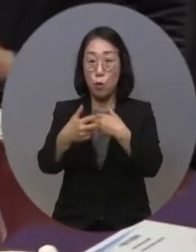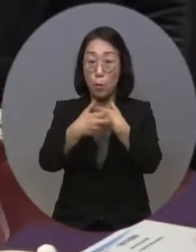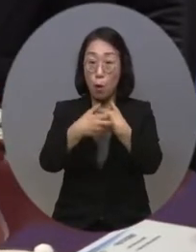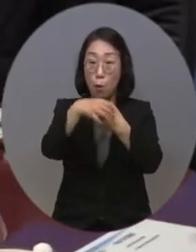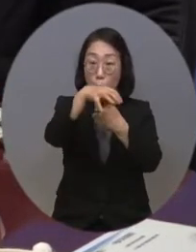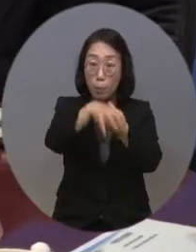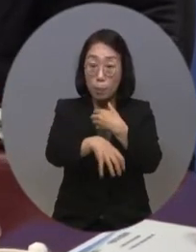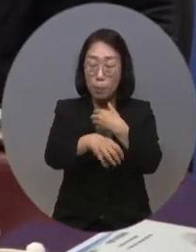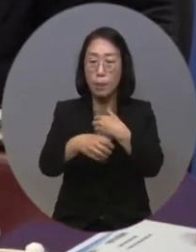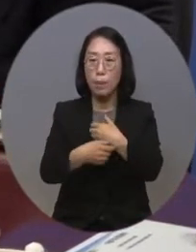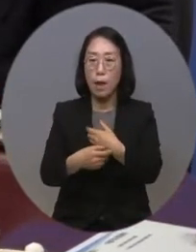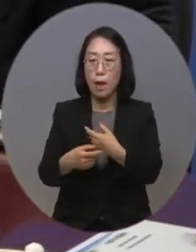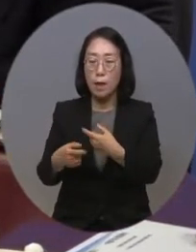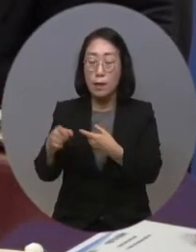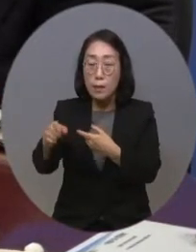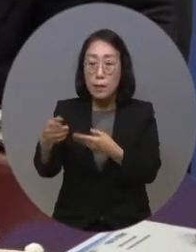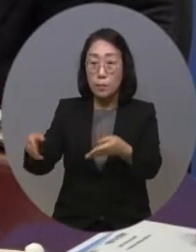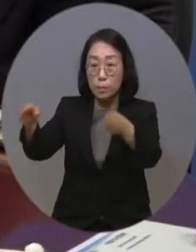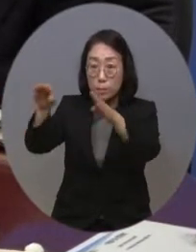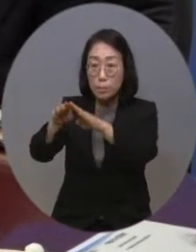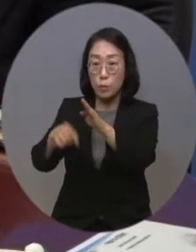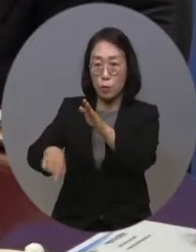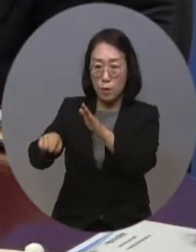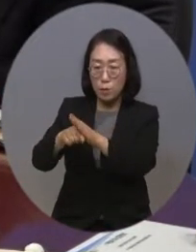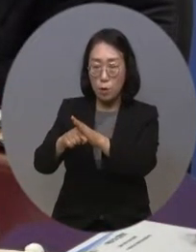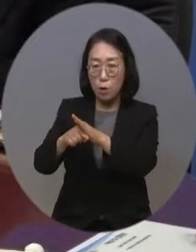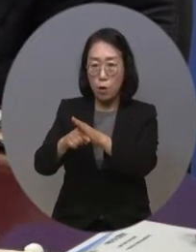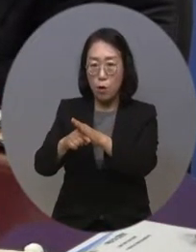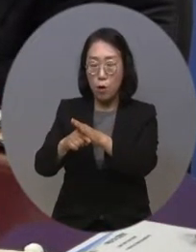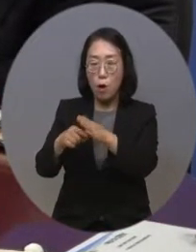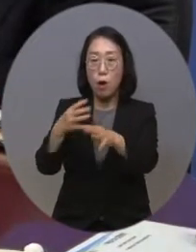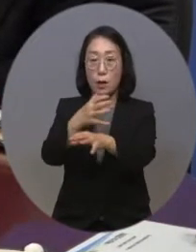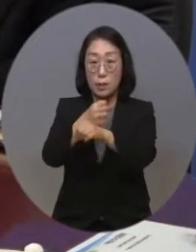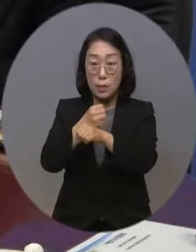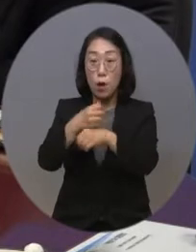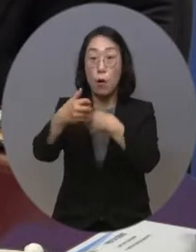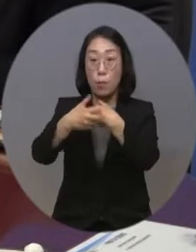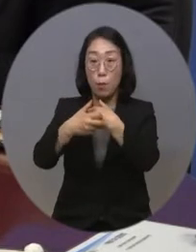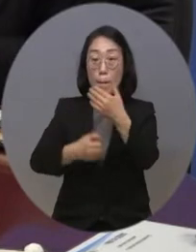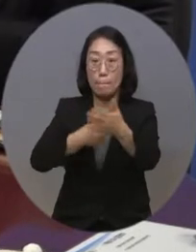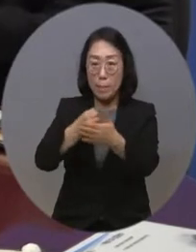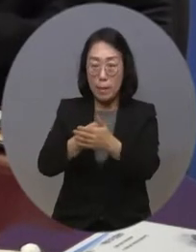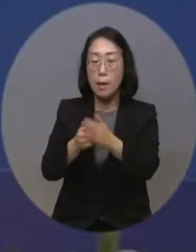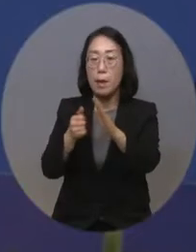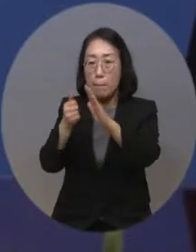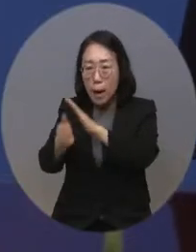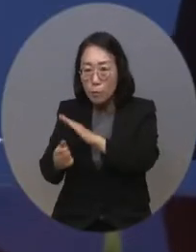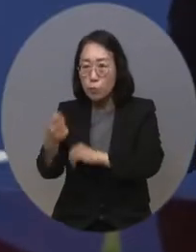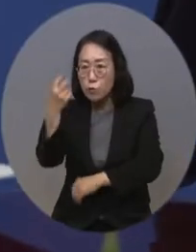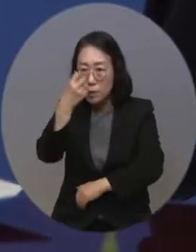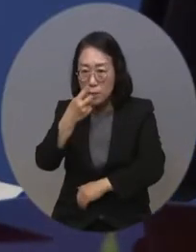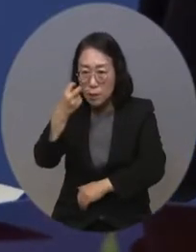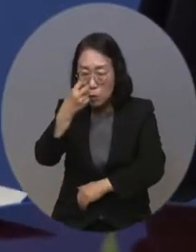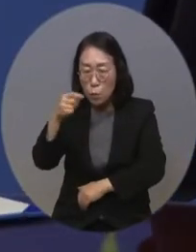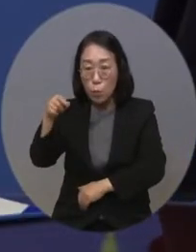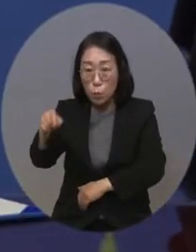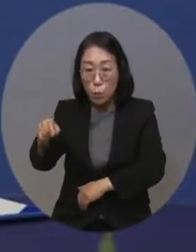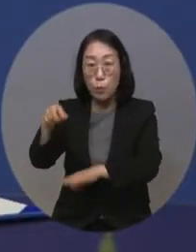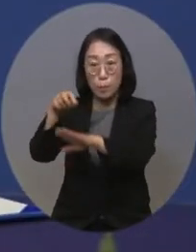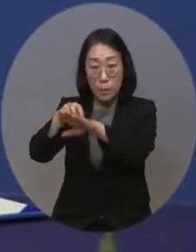측은 공동체를 위해 지정병원 협약, 가정간호방문 등 장애인